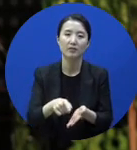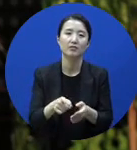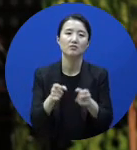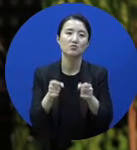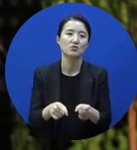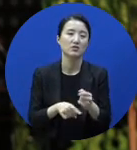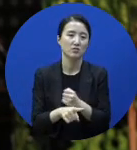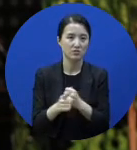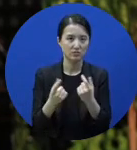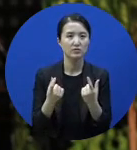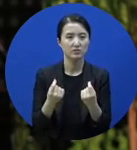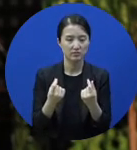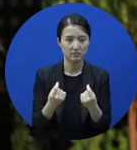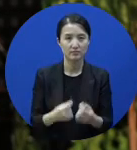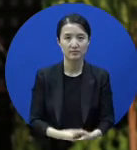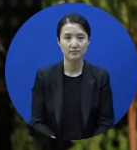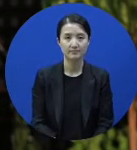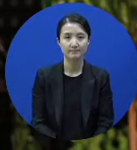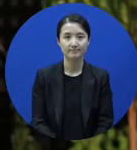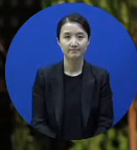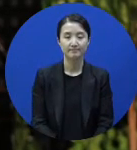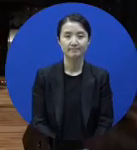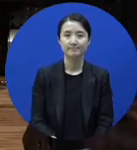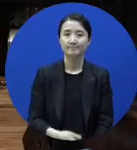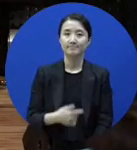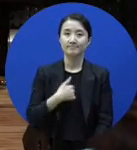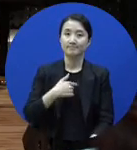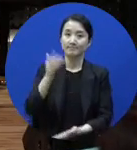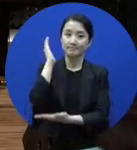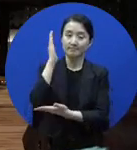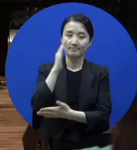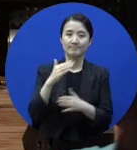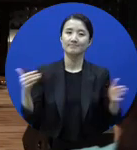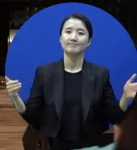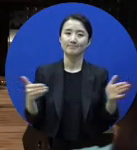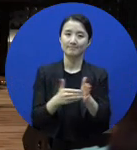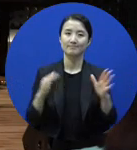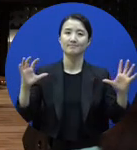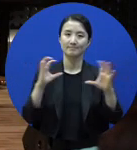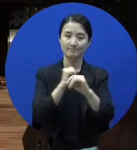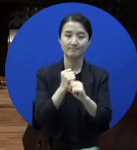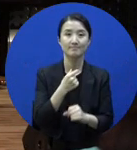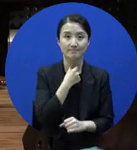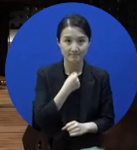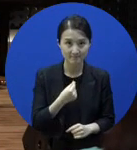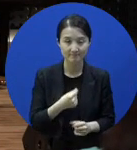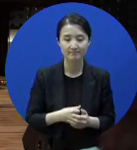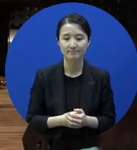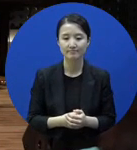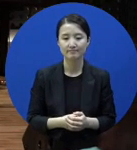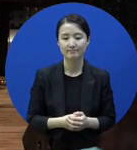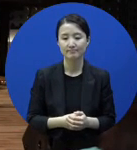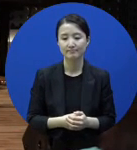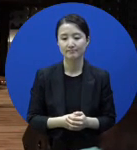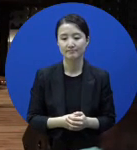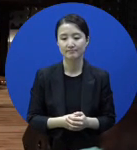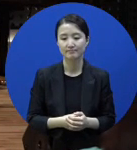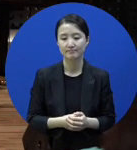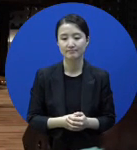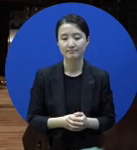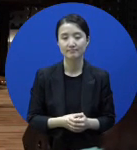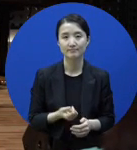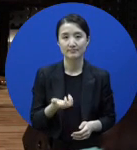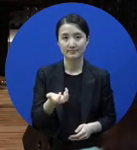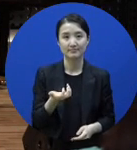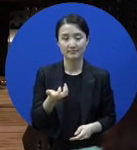있는 그런 시간이 아닌가 싶어요. 어떻게 마무리를 좀 하나씩 해보도록 하겠습니다. 어떻게 보면 이런 처음에 이제